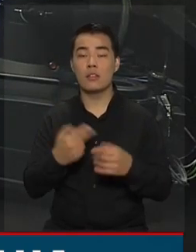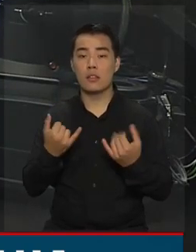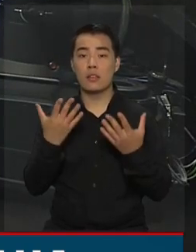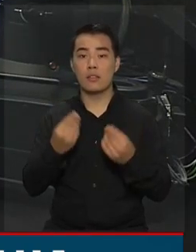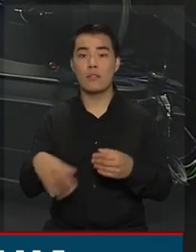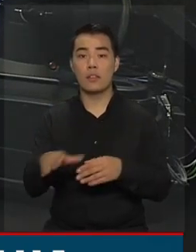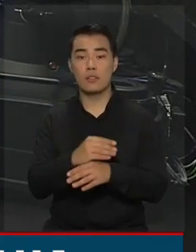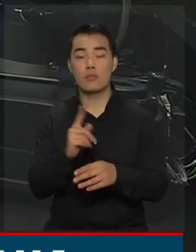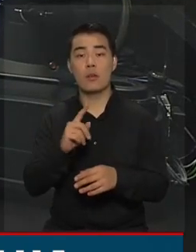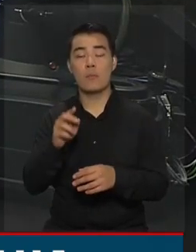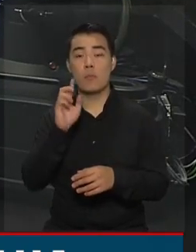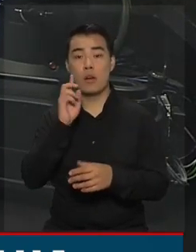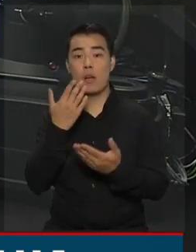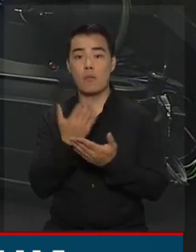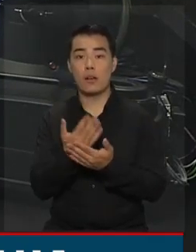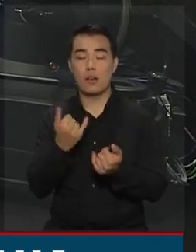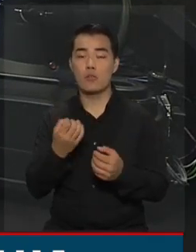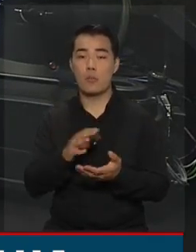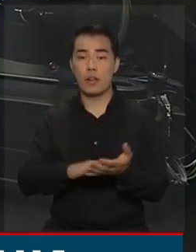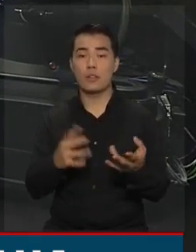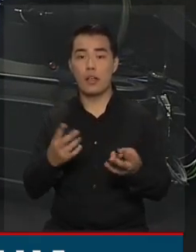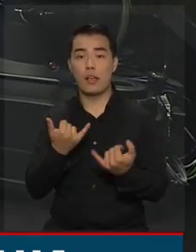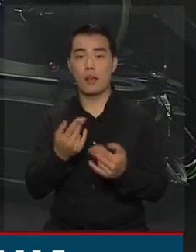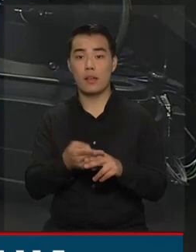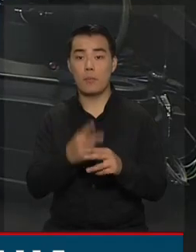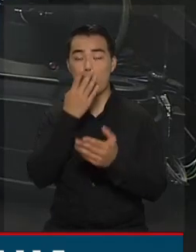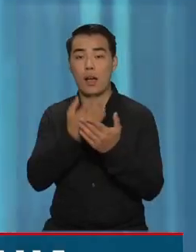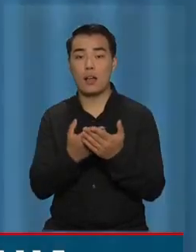хвала Всевышнему, пусть так и продолжается. А это результат